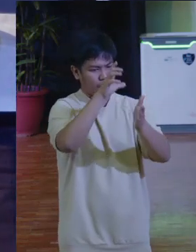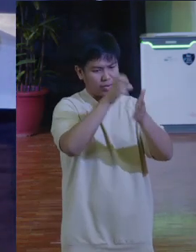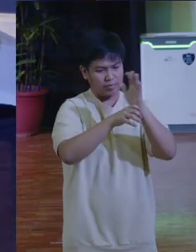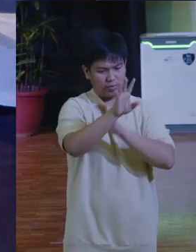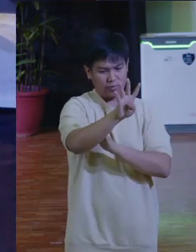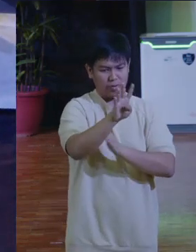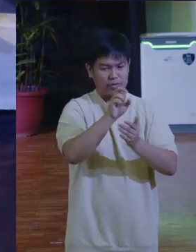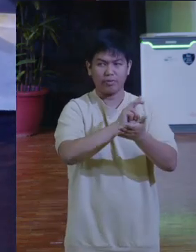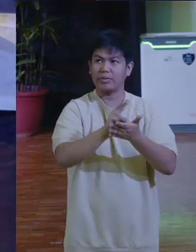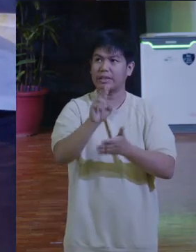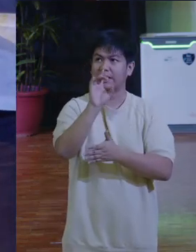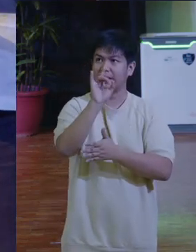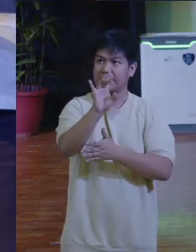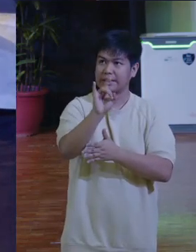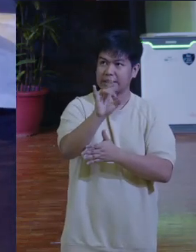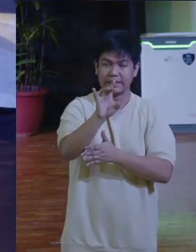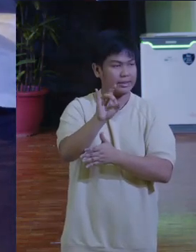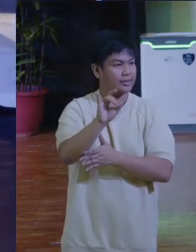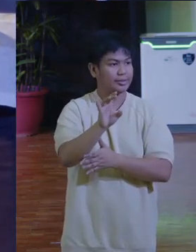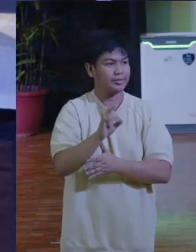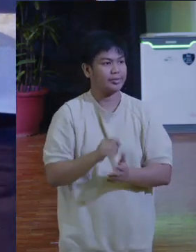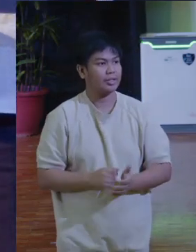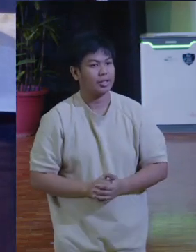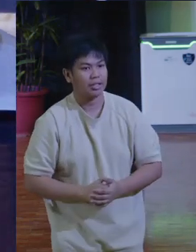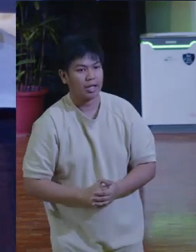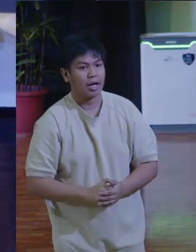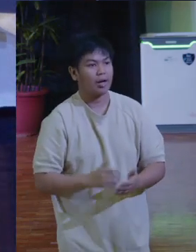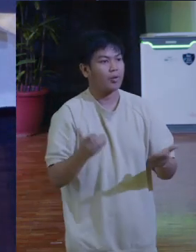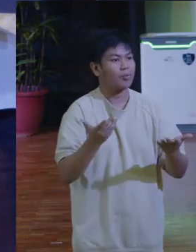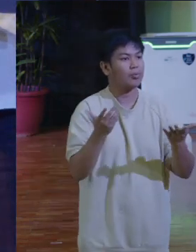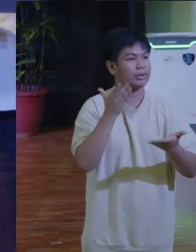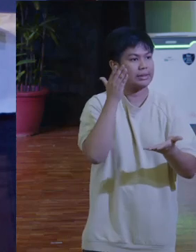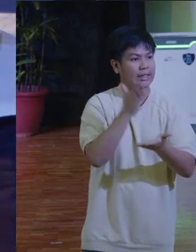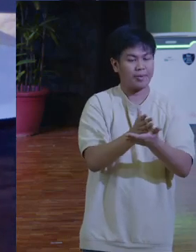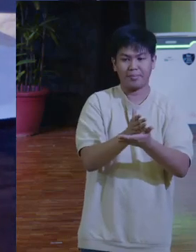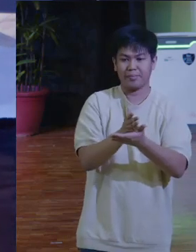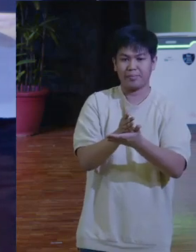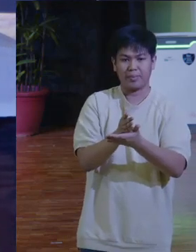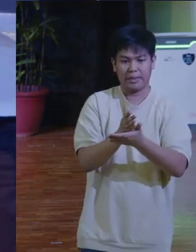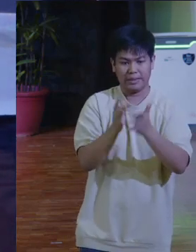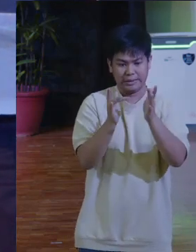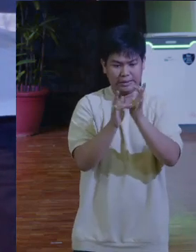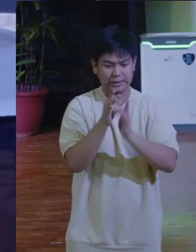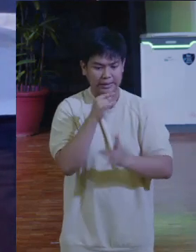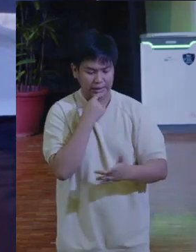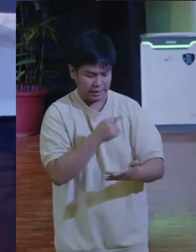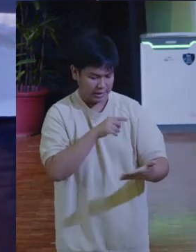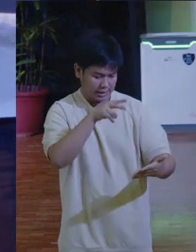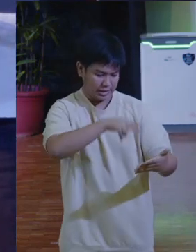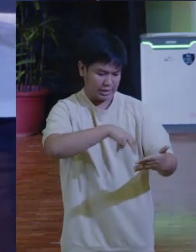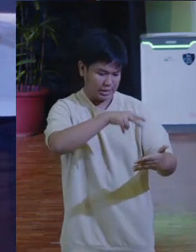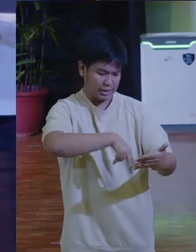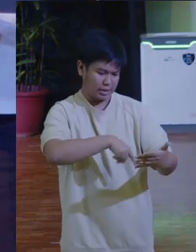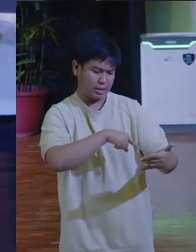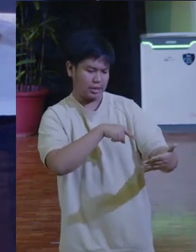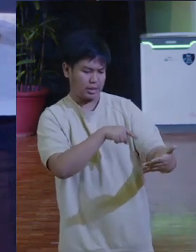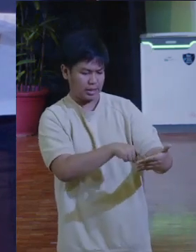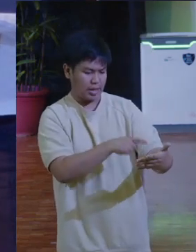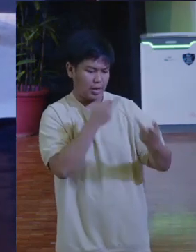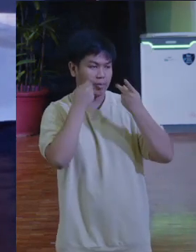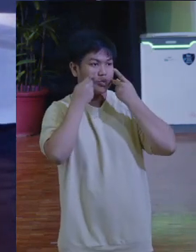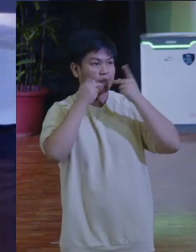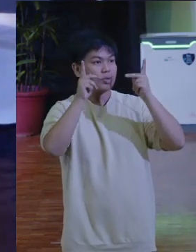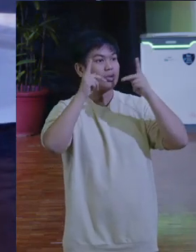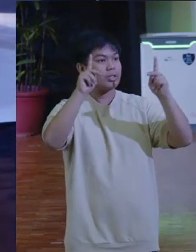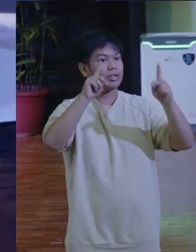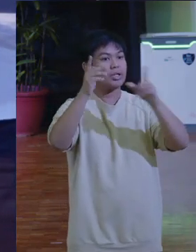Luke 4:18-19. Saan siya huminto? Sa 19. Anong sabi niya doon? To proclaim